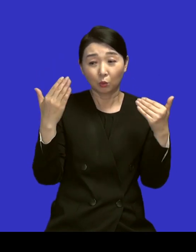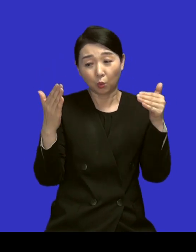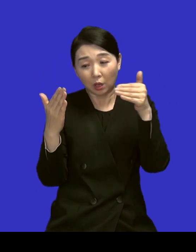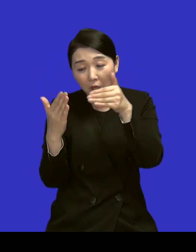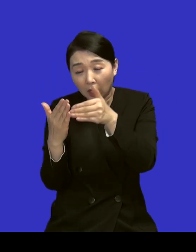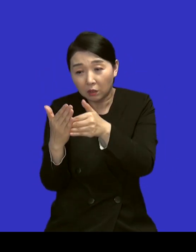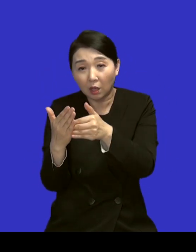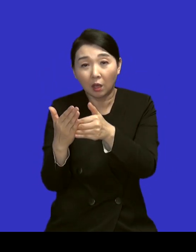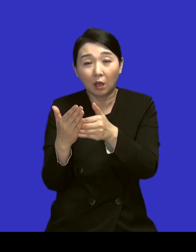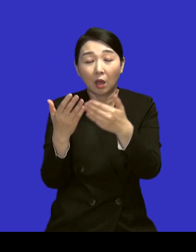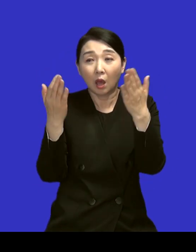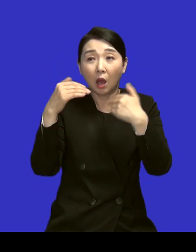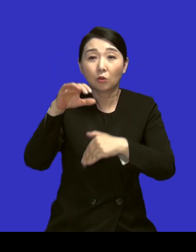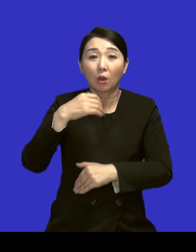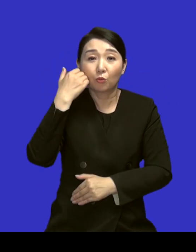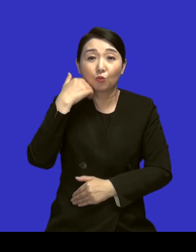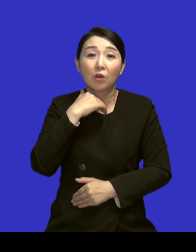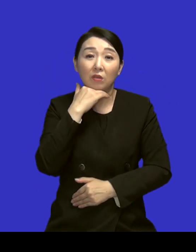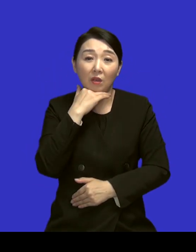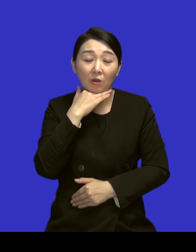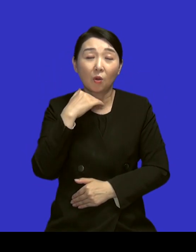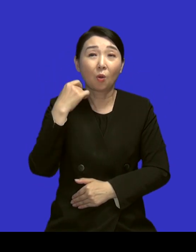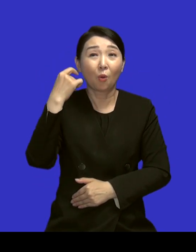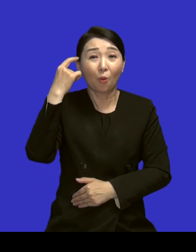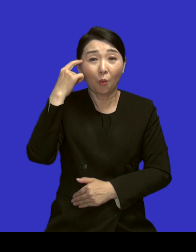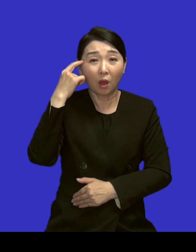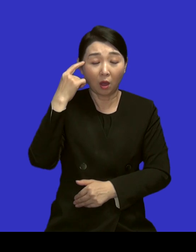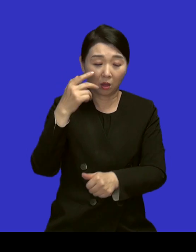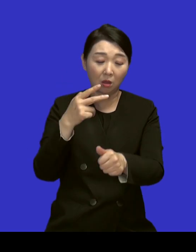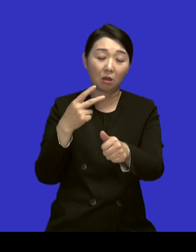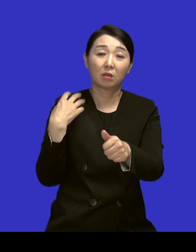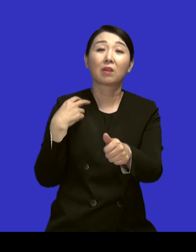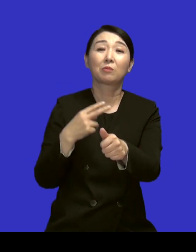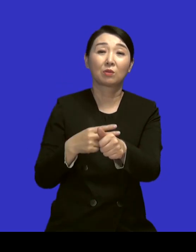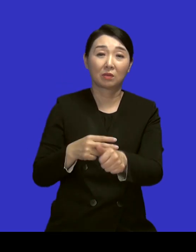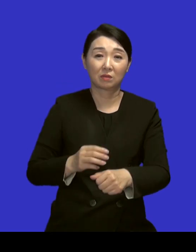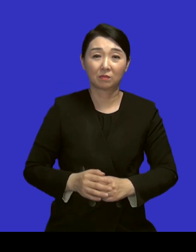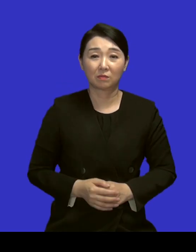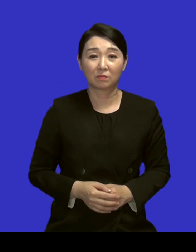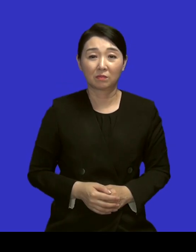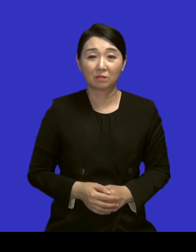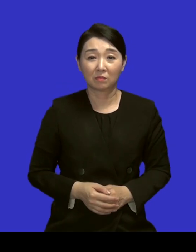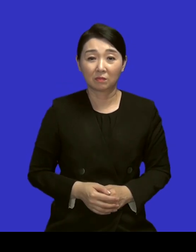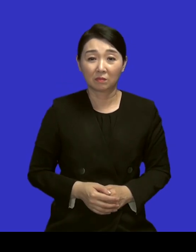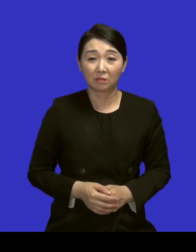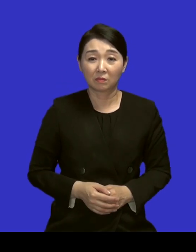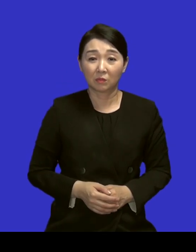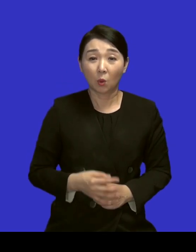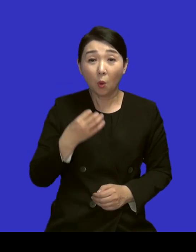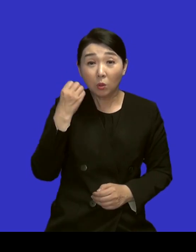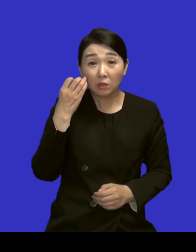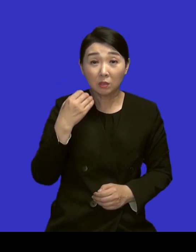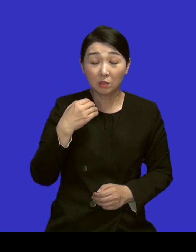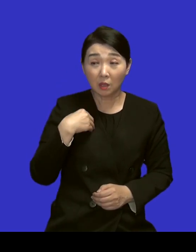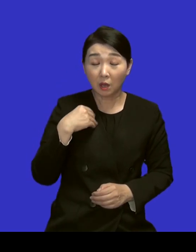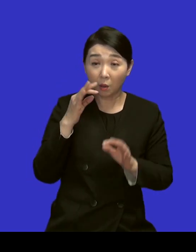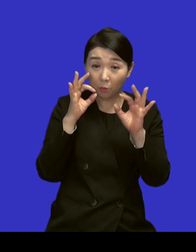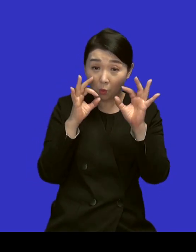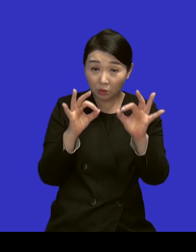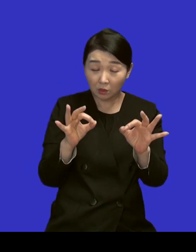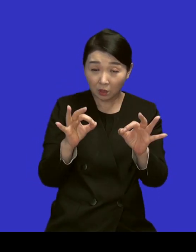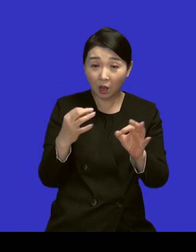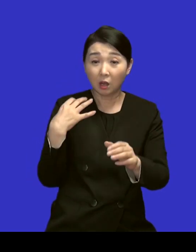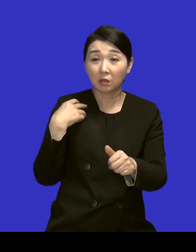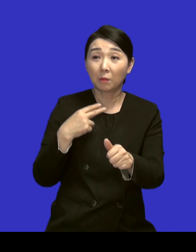계시더라고요. 자세히 보니까 저희 담임 선생님 과학 선생님 나와 계신 거예요. 더 신기한 게 제가 보이니까